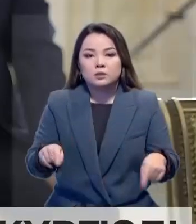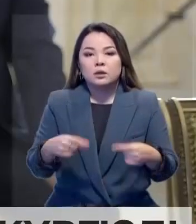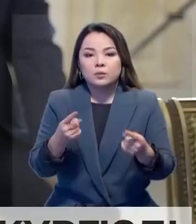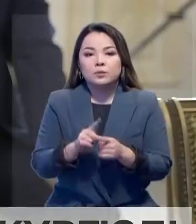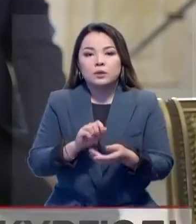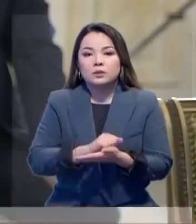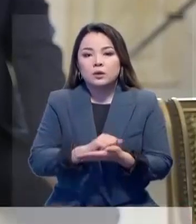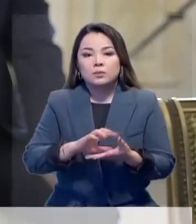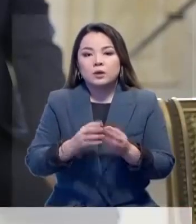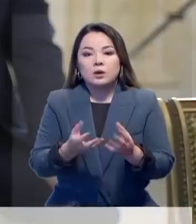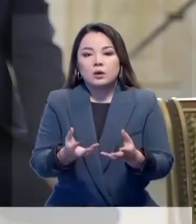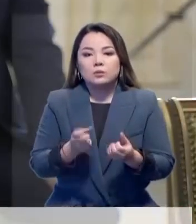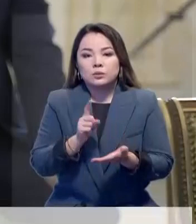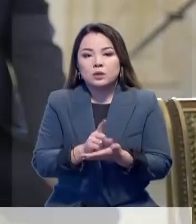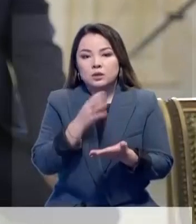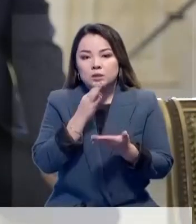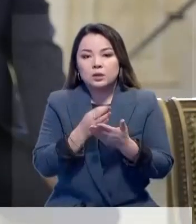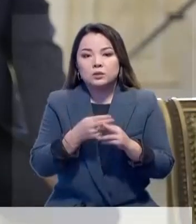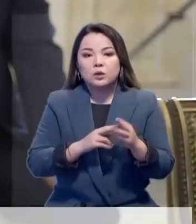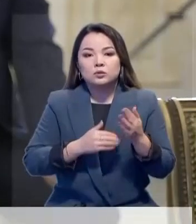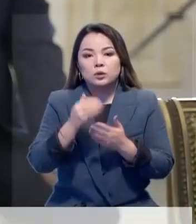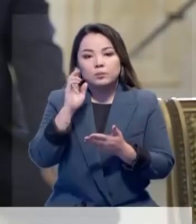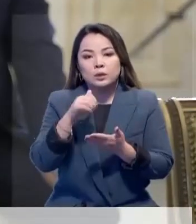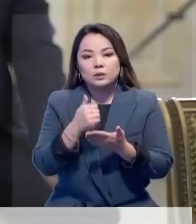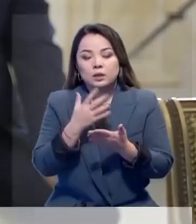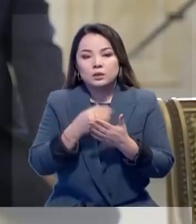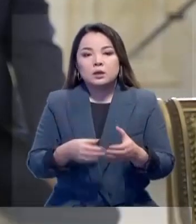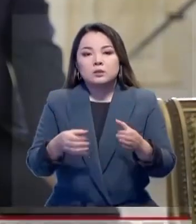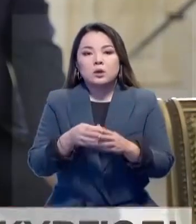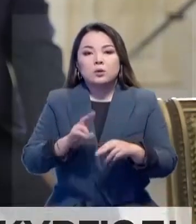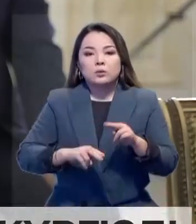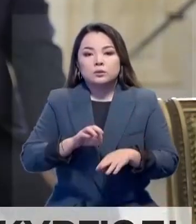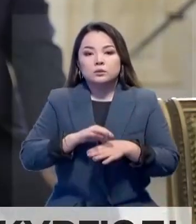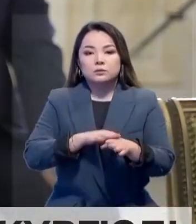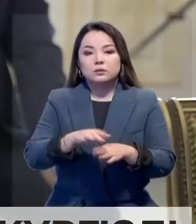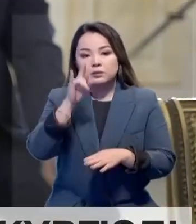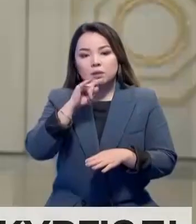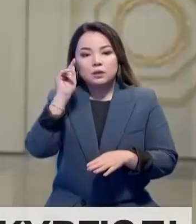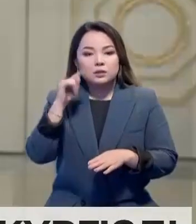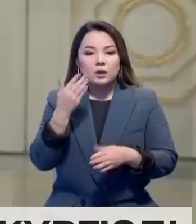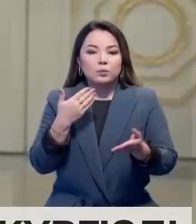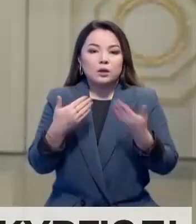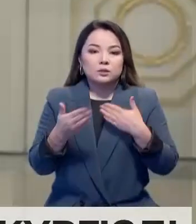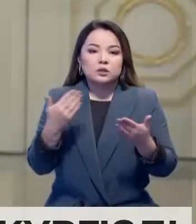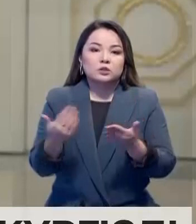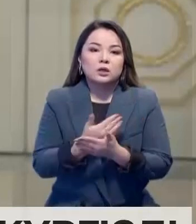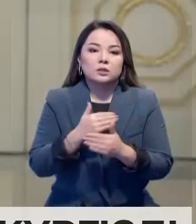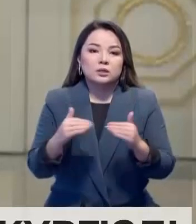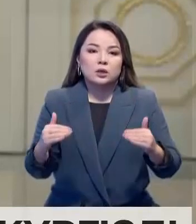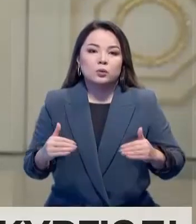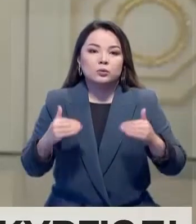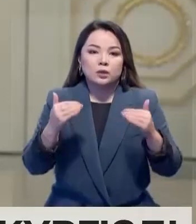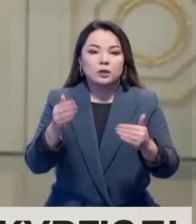бірлескен декларацияның қабылдануы, сондай-ақ жоғары мемлекетаралық кеңестің құрылуы Қазақ-Әзірбайжан қарым-қатынасын жаңа деңгейге